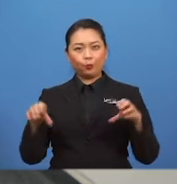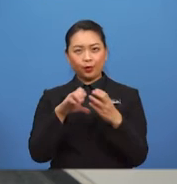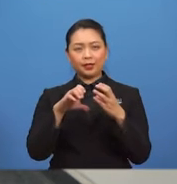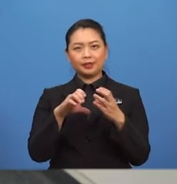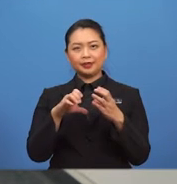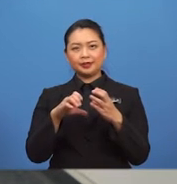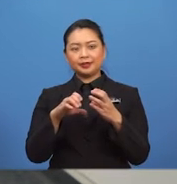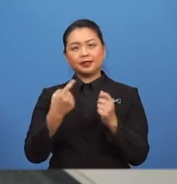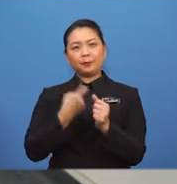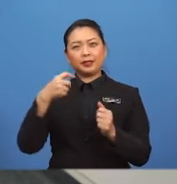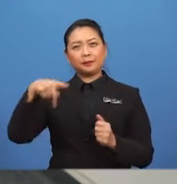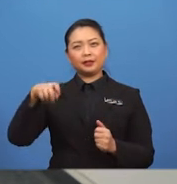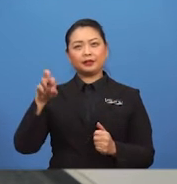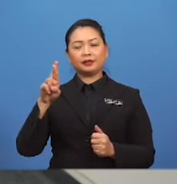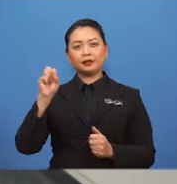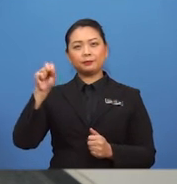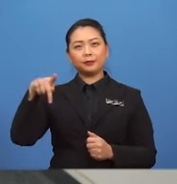diperbuat daripada perspek.